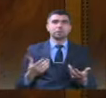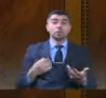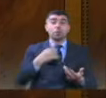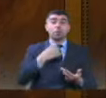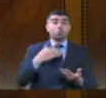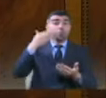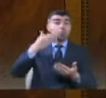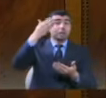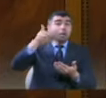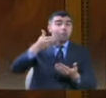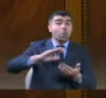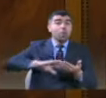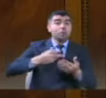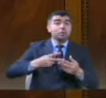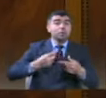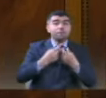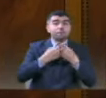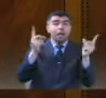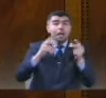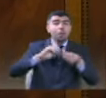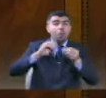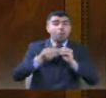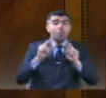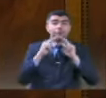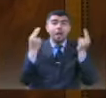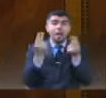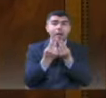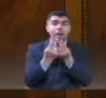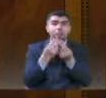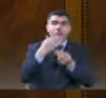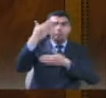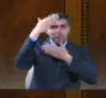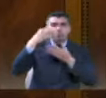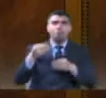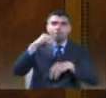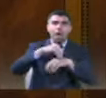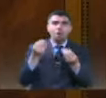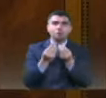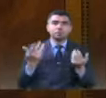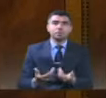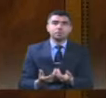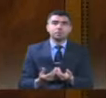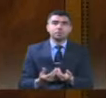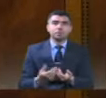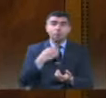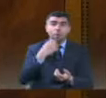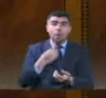الصعبة وهذه الأزمة العالمية راه المغرب استفد منها. ملي